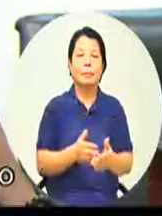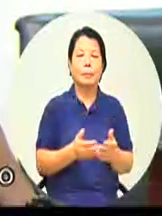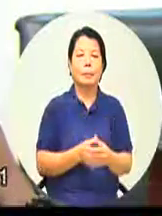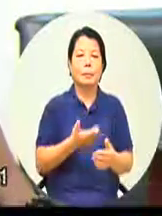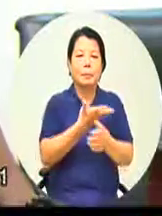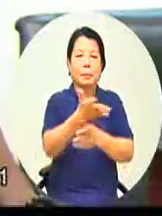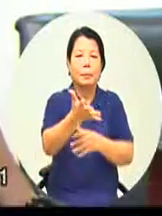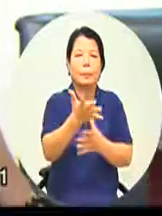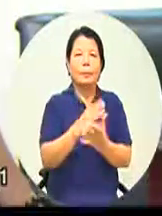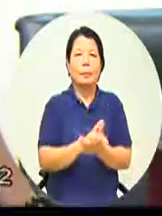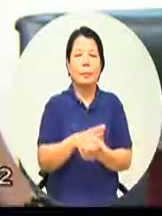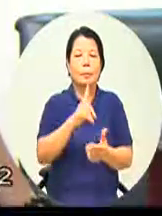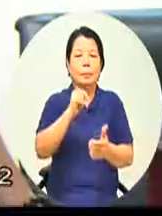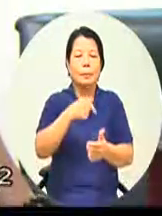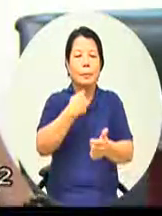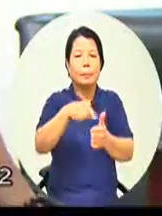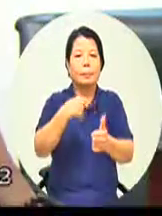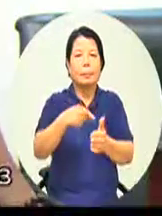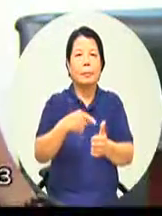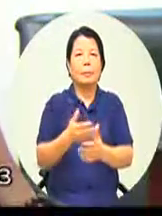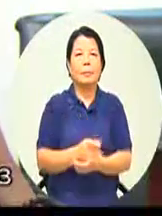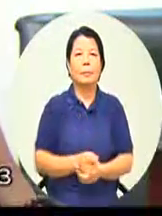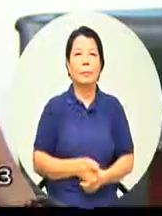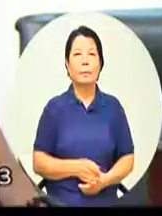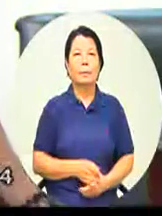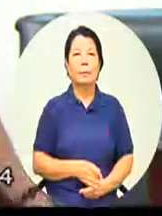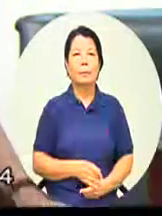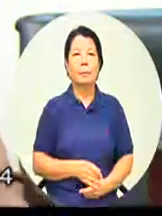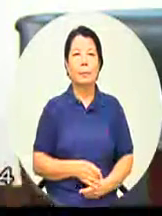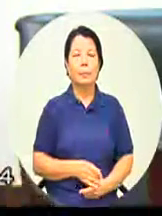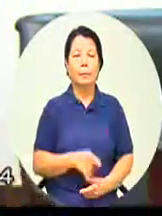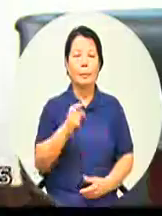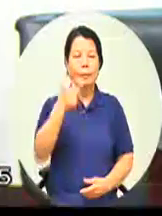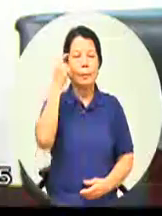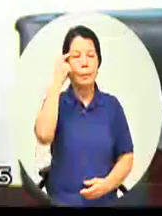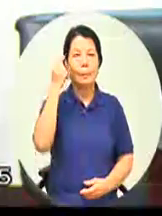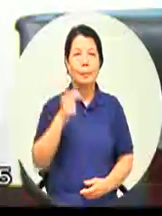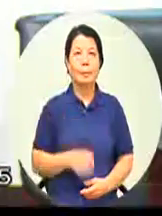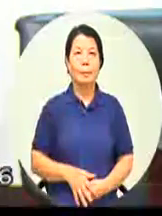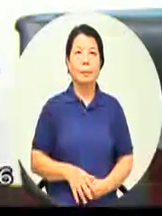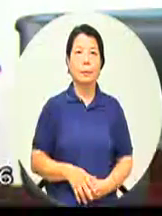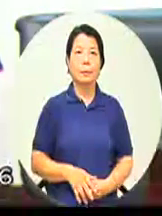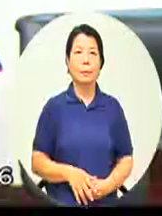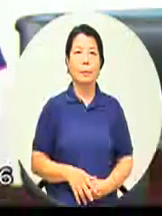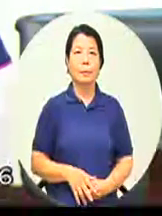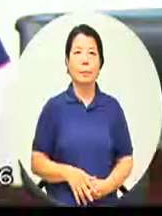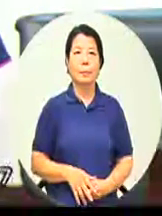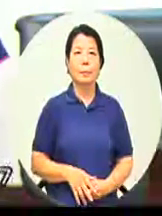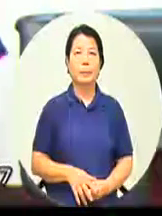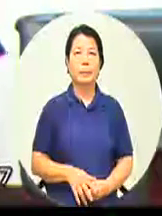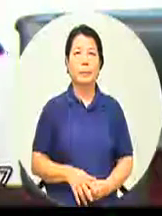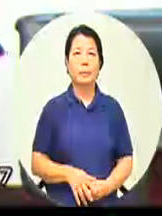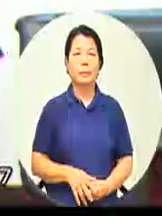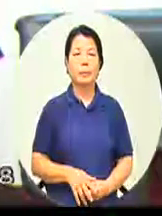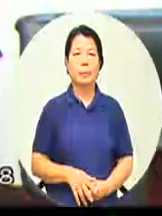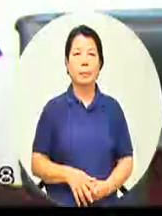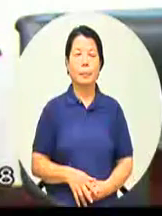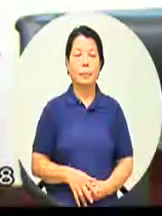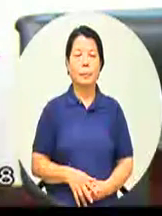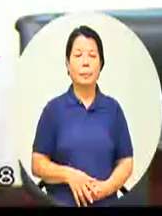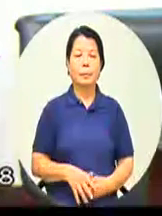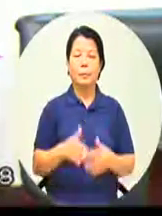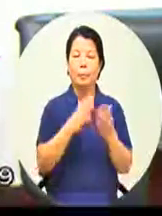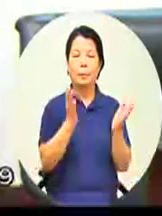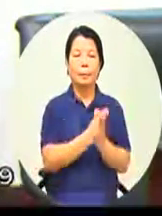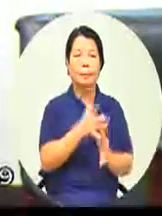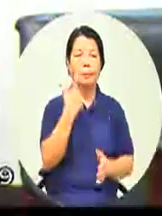师来去培育他的小朋友。当然，这种观念是我前届在座我们所有的家长，他